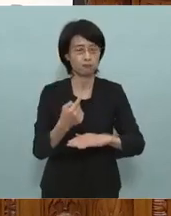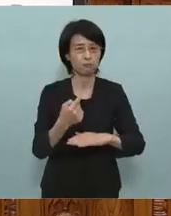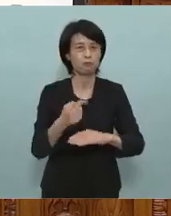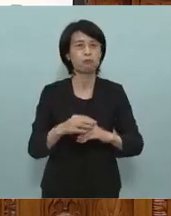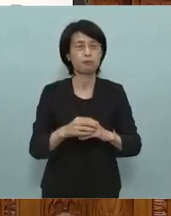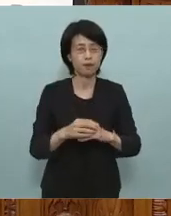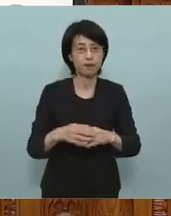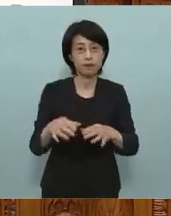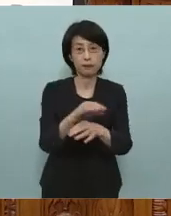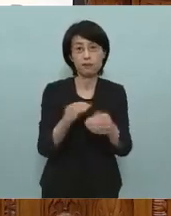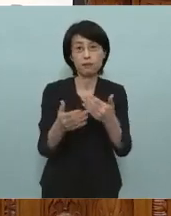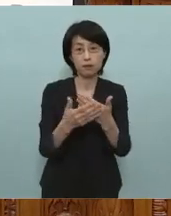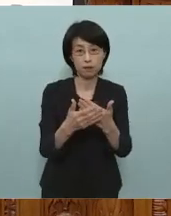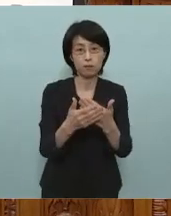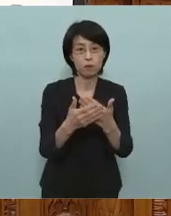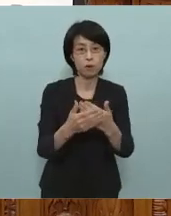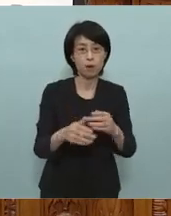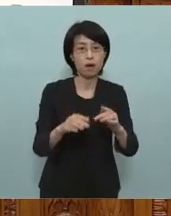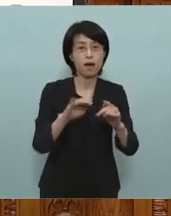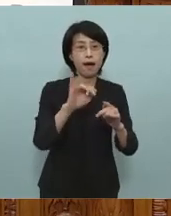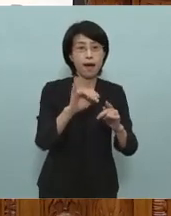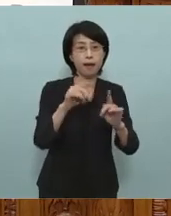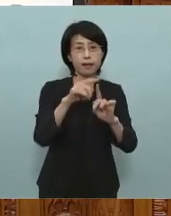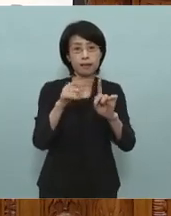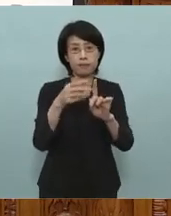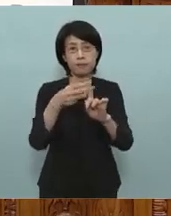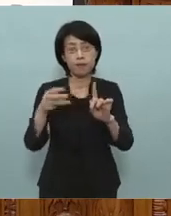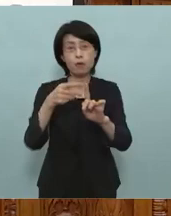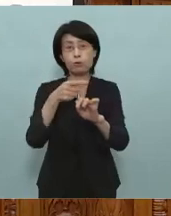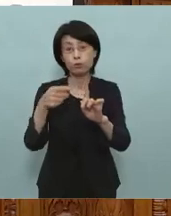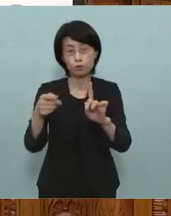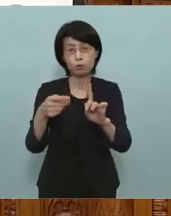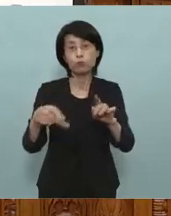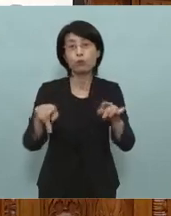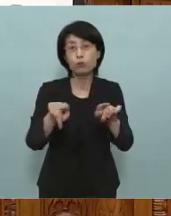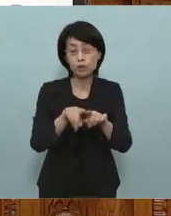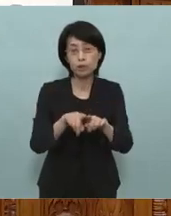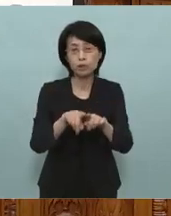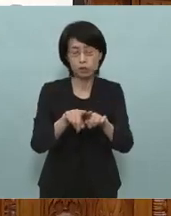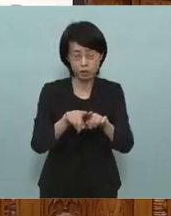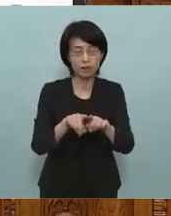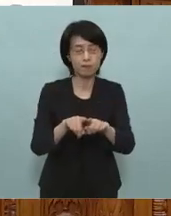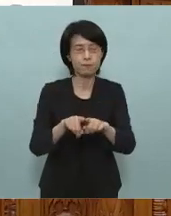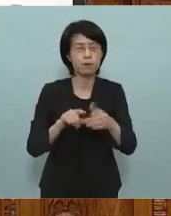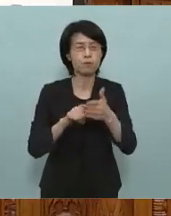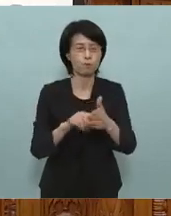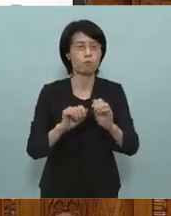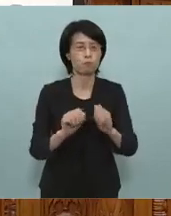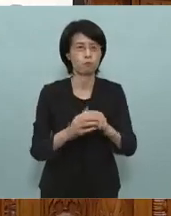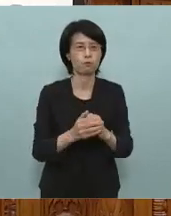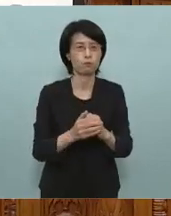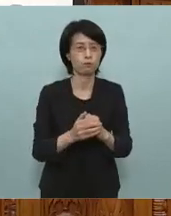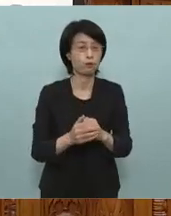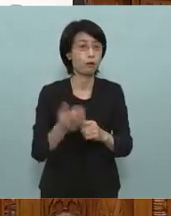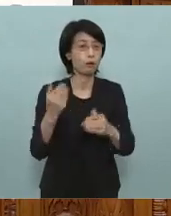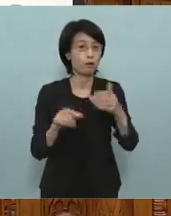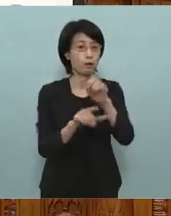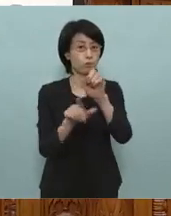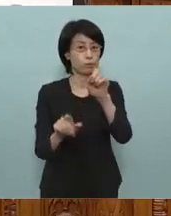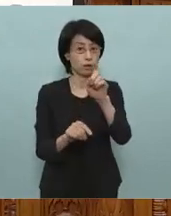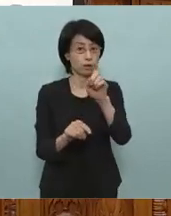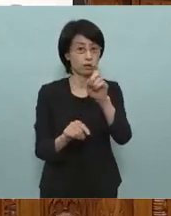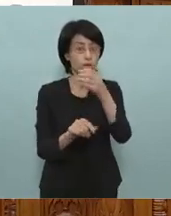もIP等の取組において具体的な成果を目指します先月先月日中